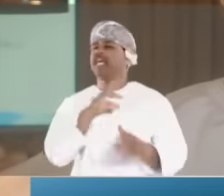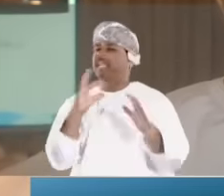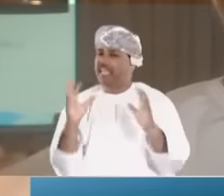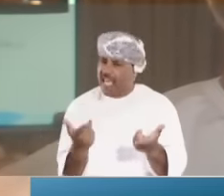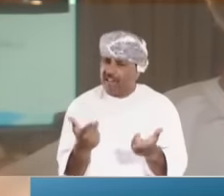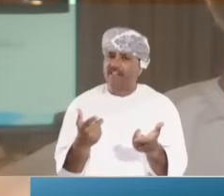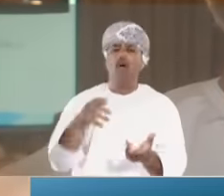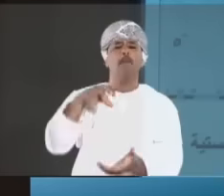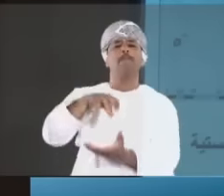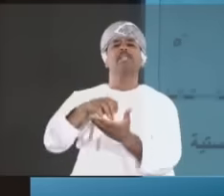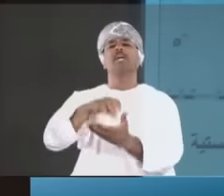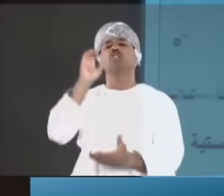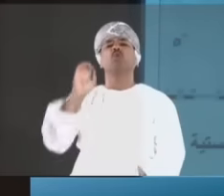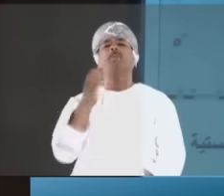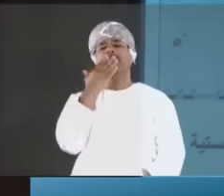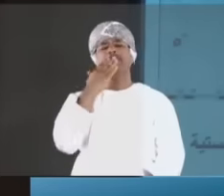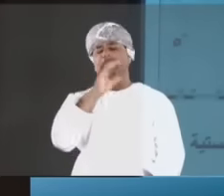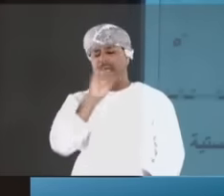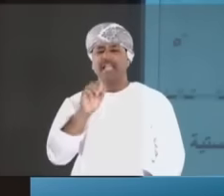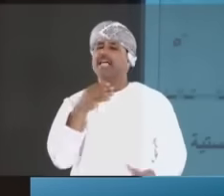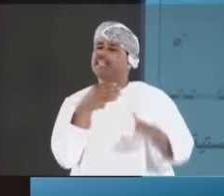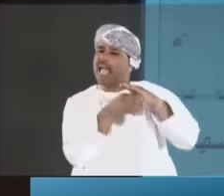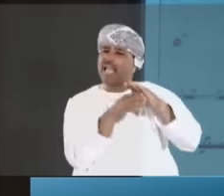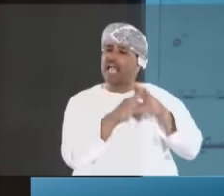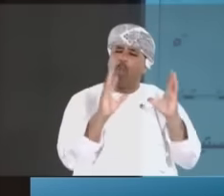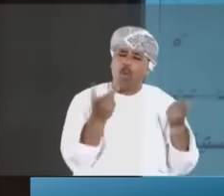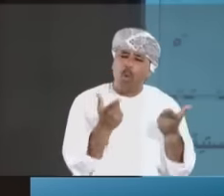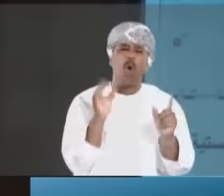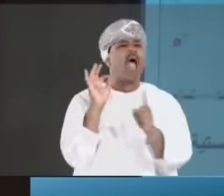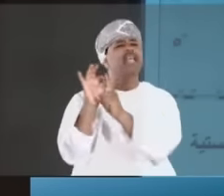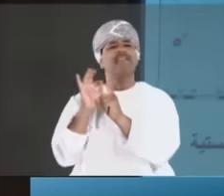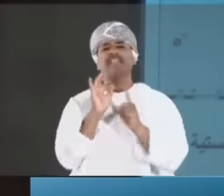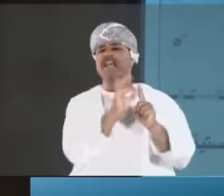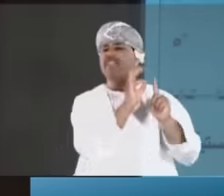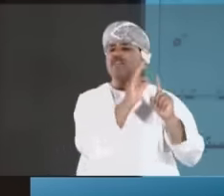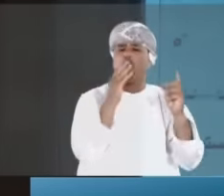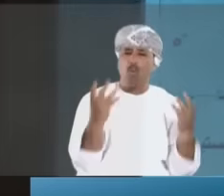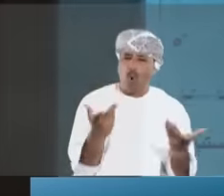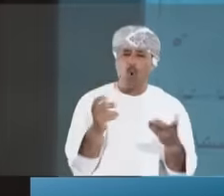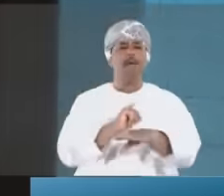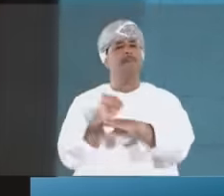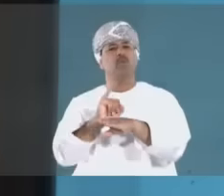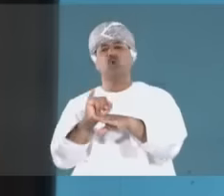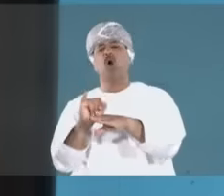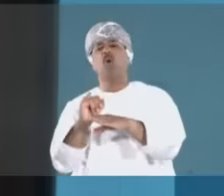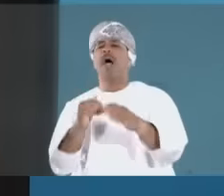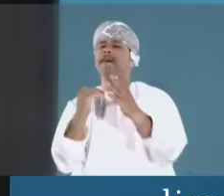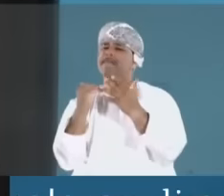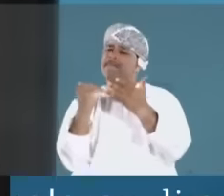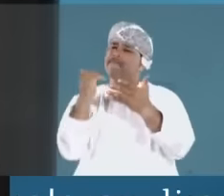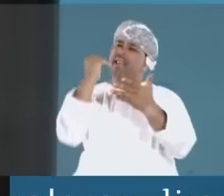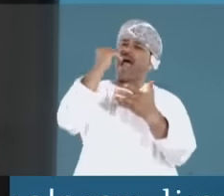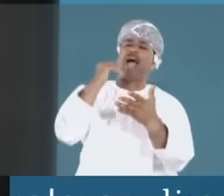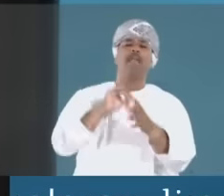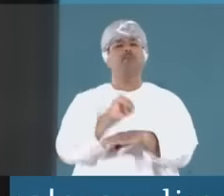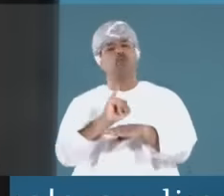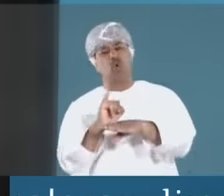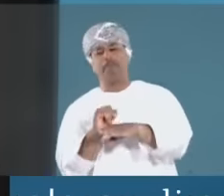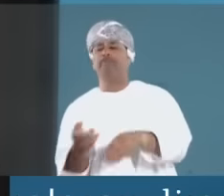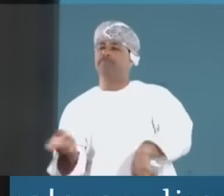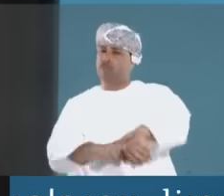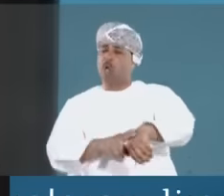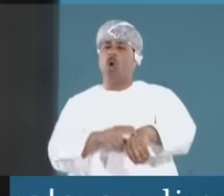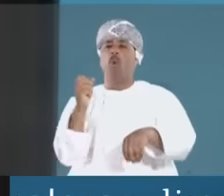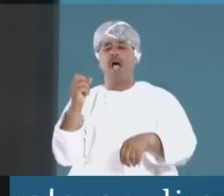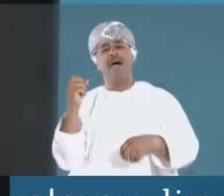الباطنة، ماذا تحمل وما هي أهدافها وأهداف المشروع ومراحل المشروع، وكذلك أيضا نعرف عن